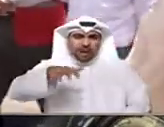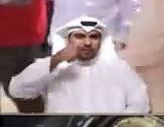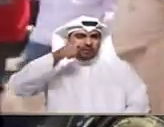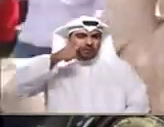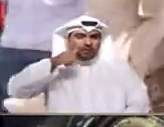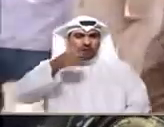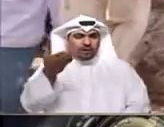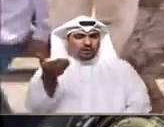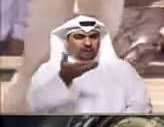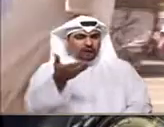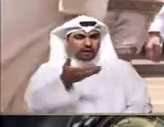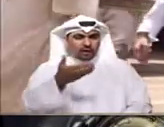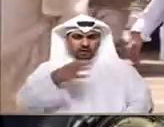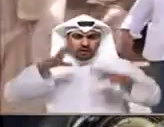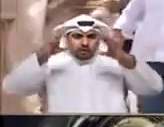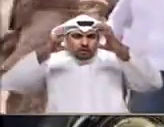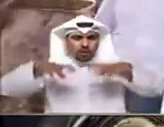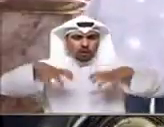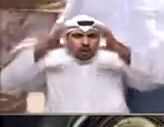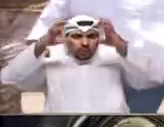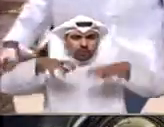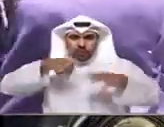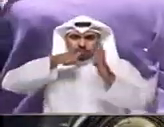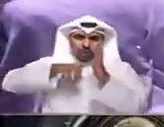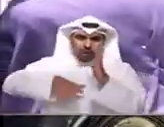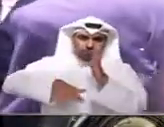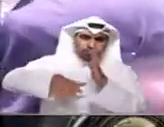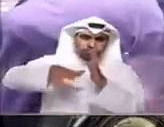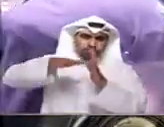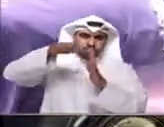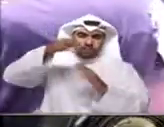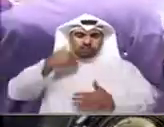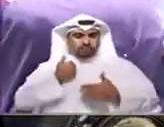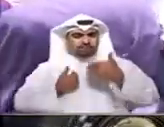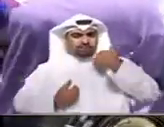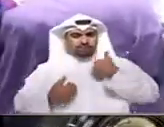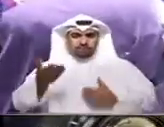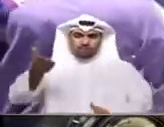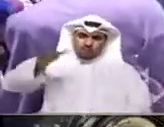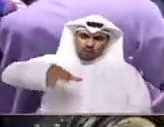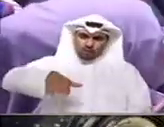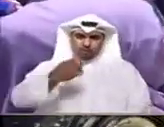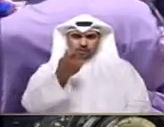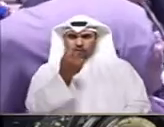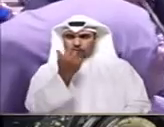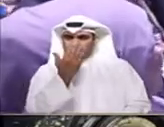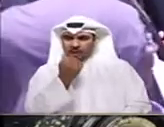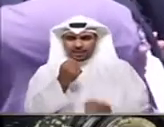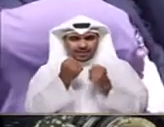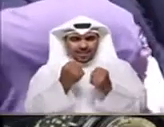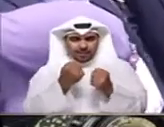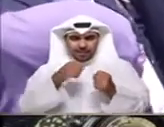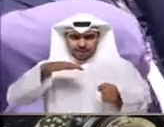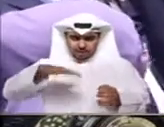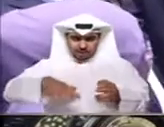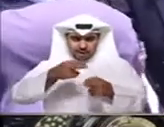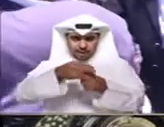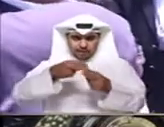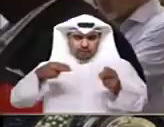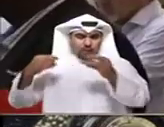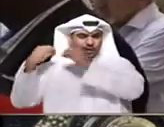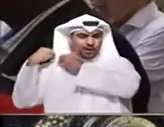الخرطوم وبعض ولايات السودان. الوفد الكويتي الذي ضم رئيس الهلال الأحمر الكويتي والأمين العام للهلال الأحمر